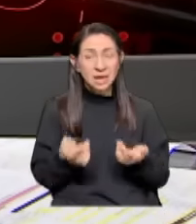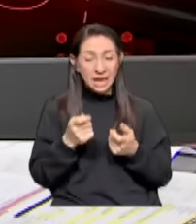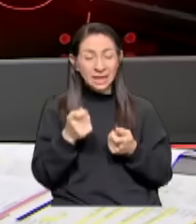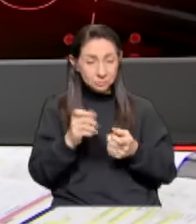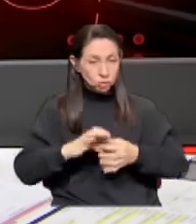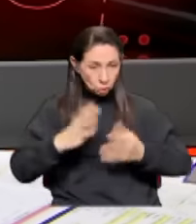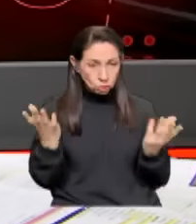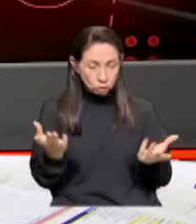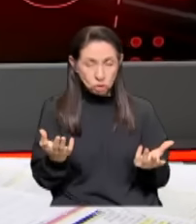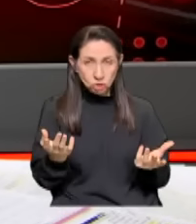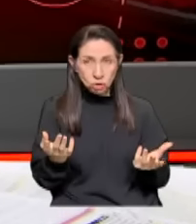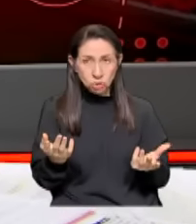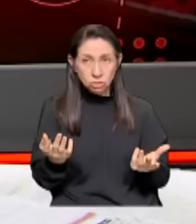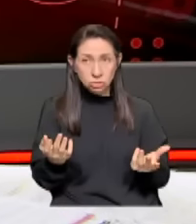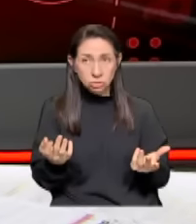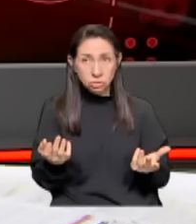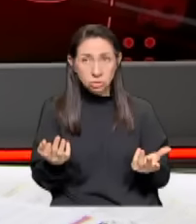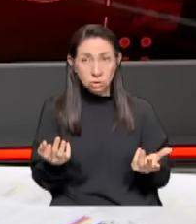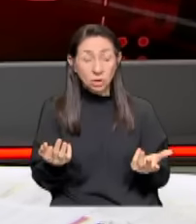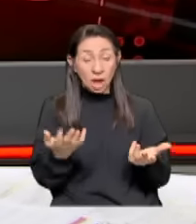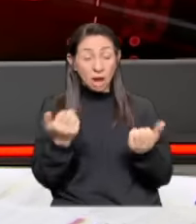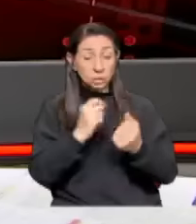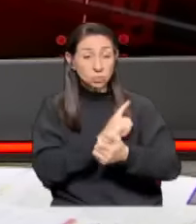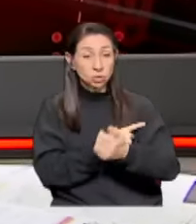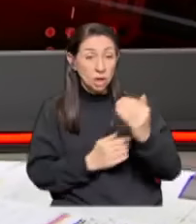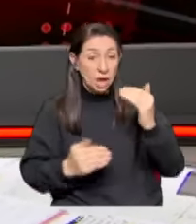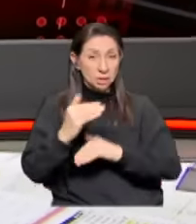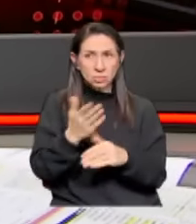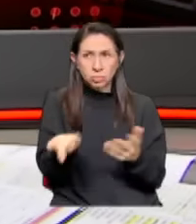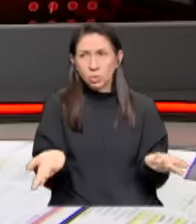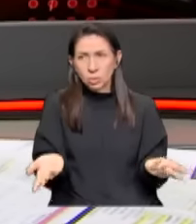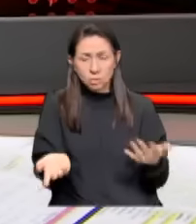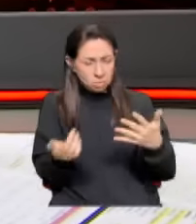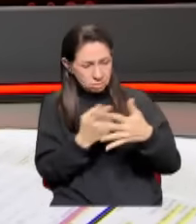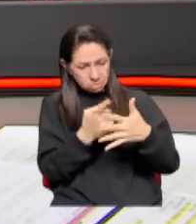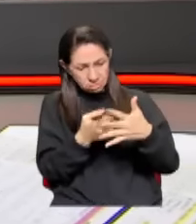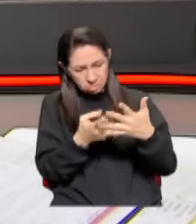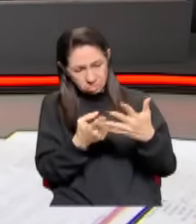Eğitimi hallet. Ve alım gücünü arttır. Bu.